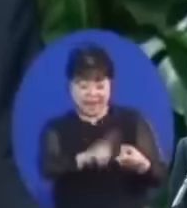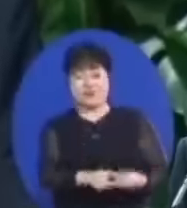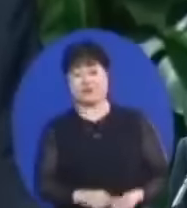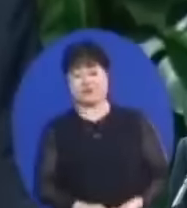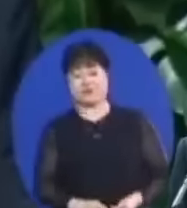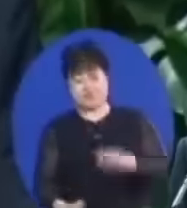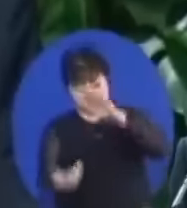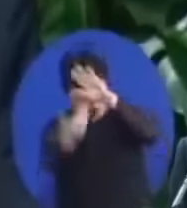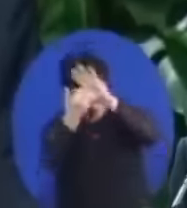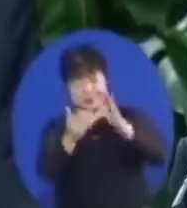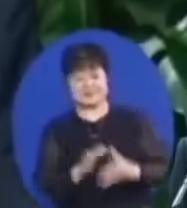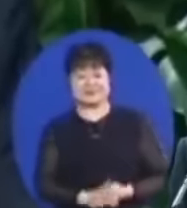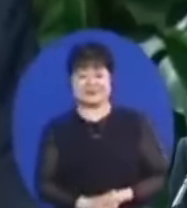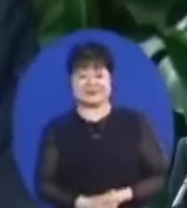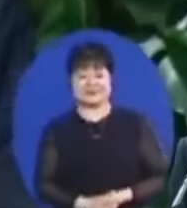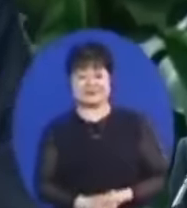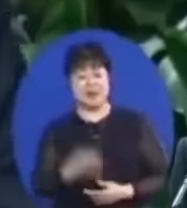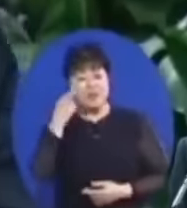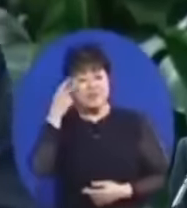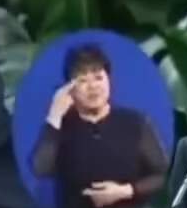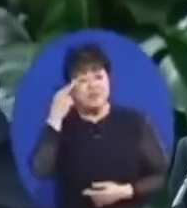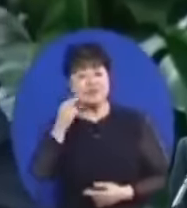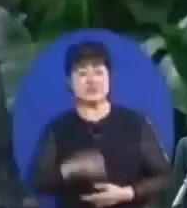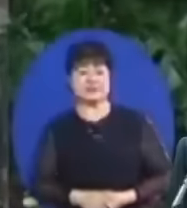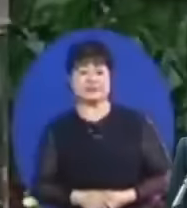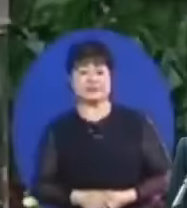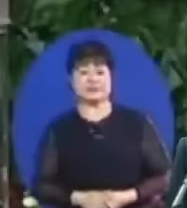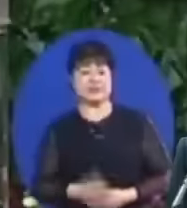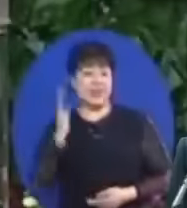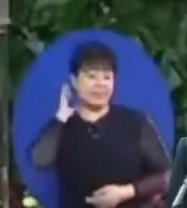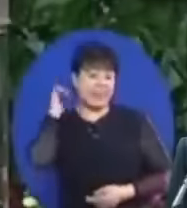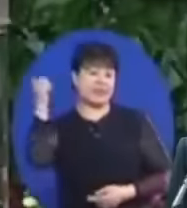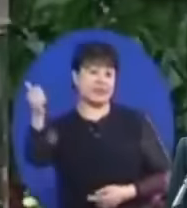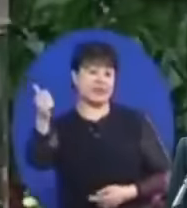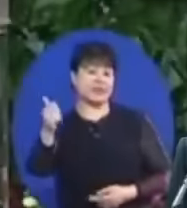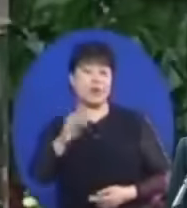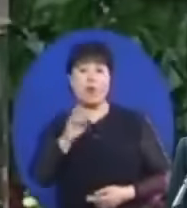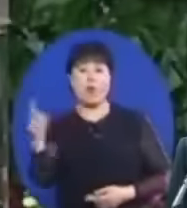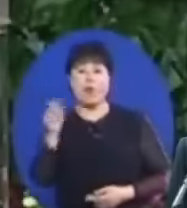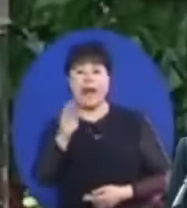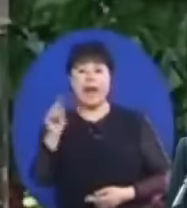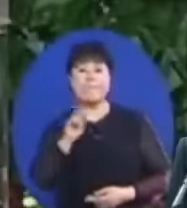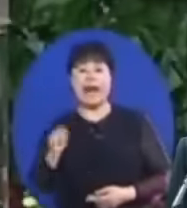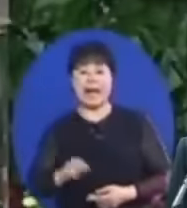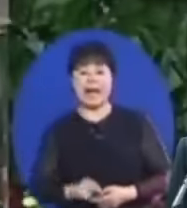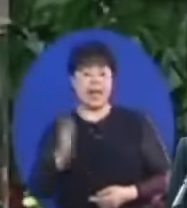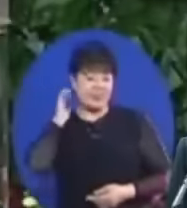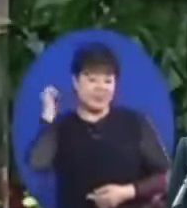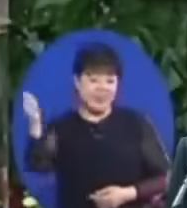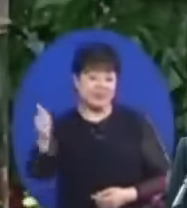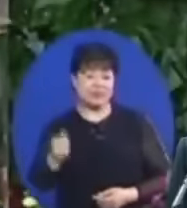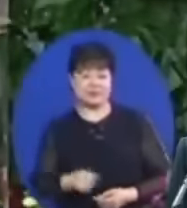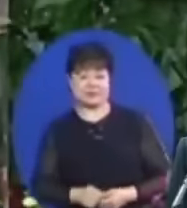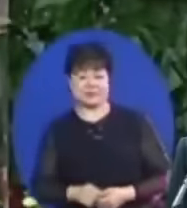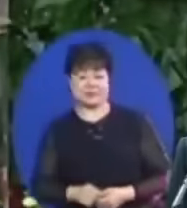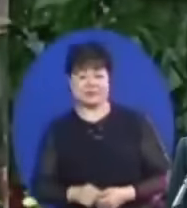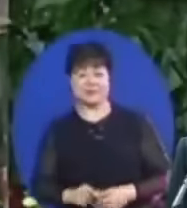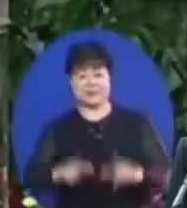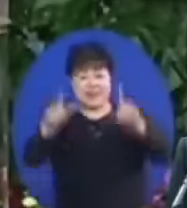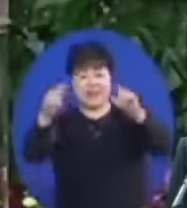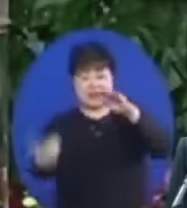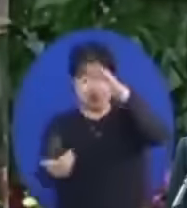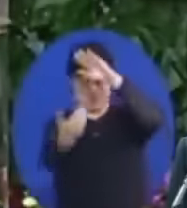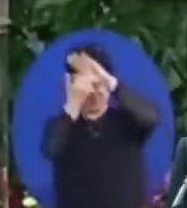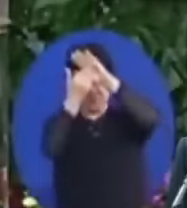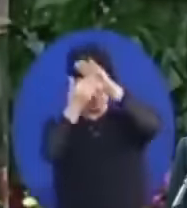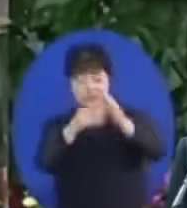그는 국가대표가 된 것입니다. 미국 제44대 대통령인 오바마는 1970년 어느 날 나의